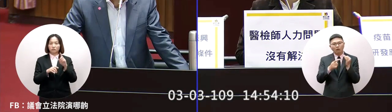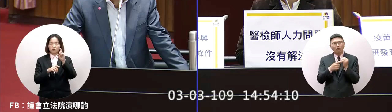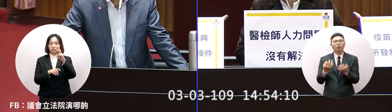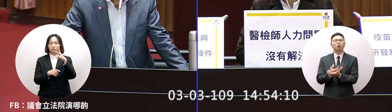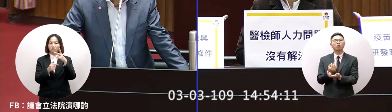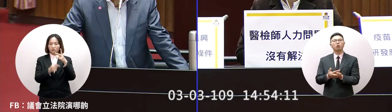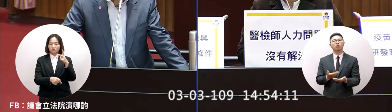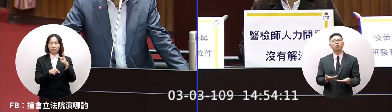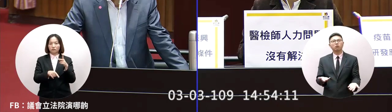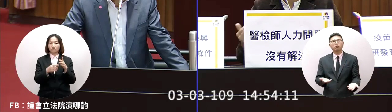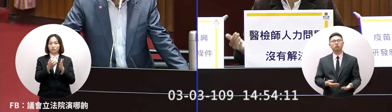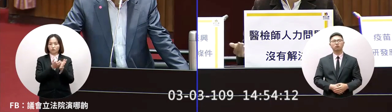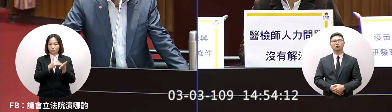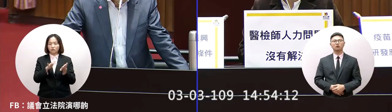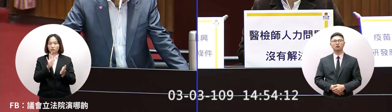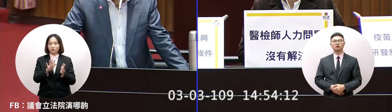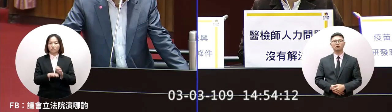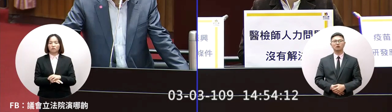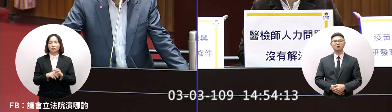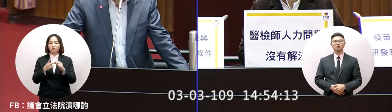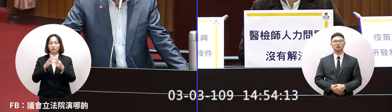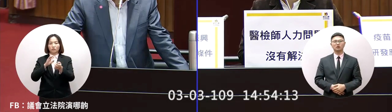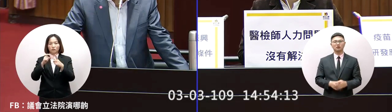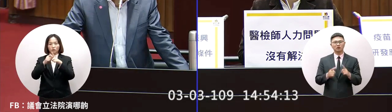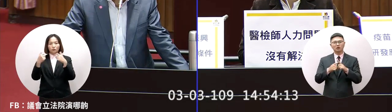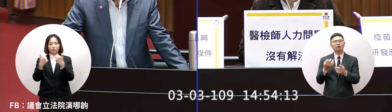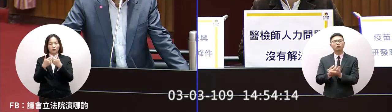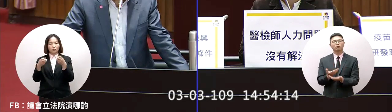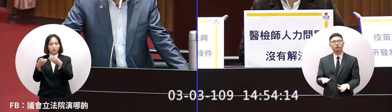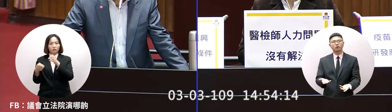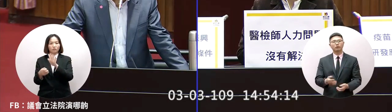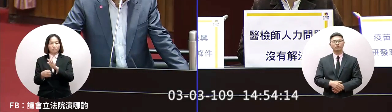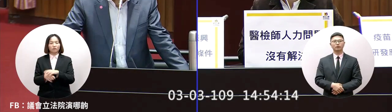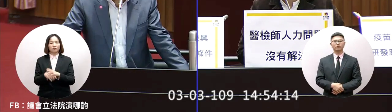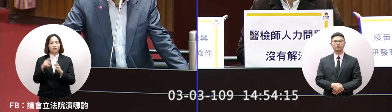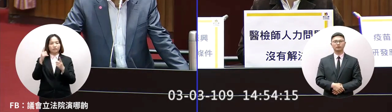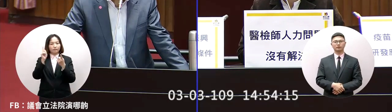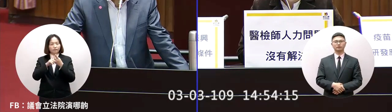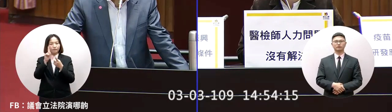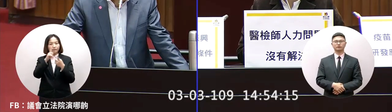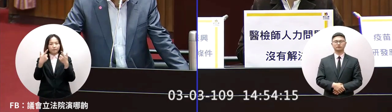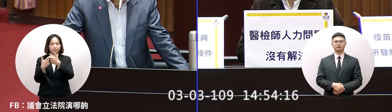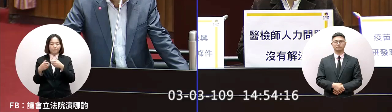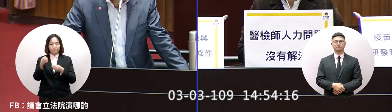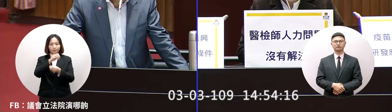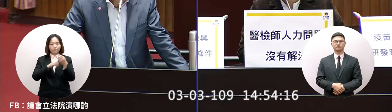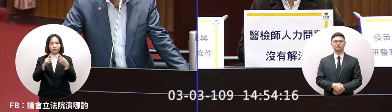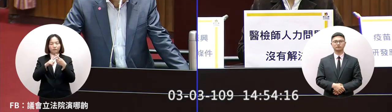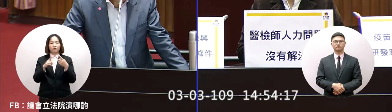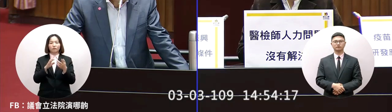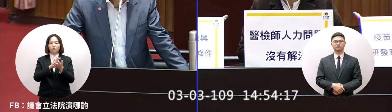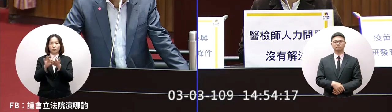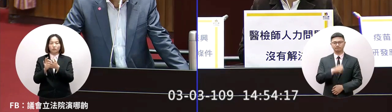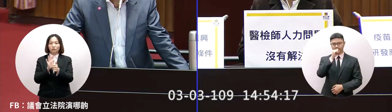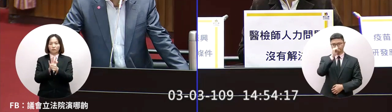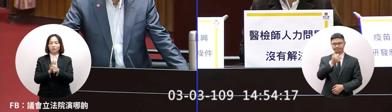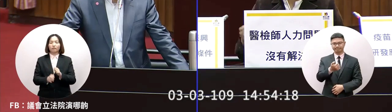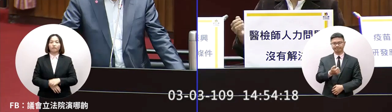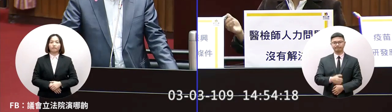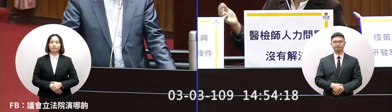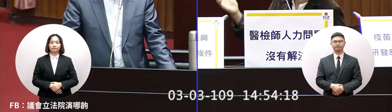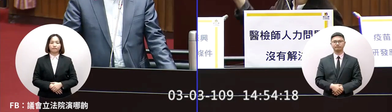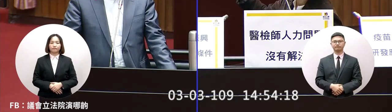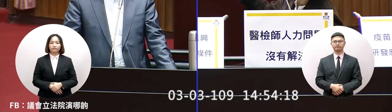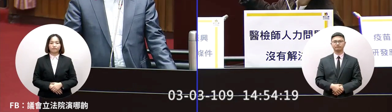12亿。好，那当然我们跟医检师工会也在谈，好，要怎么样适时来调配适当的人力来做这个事情。 谢